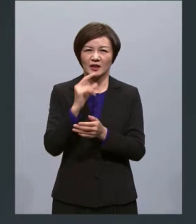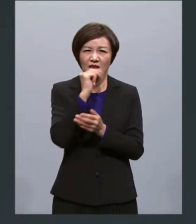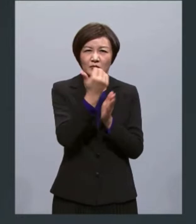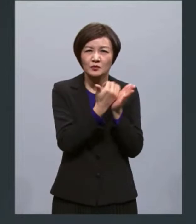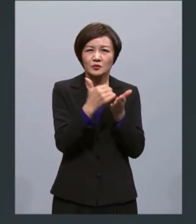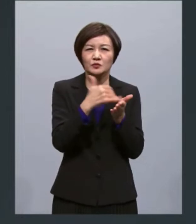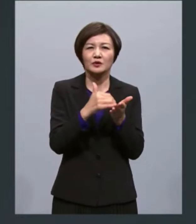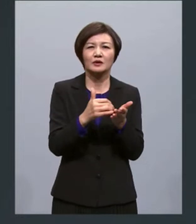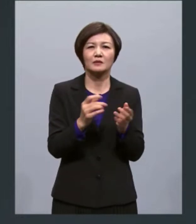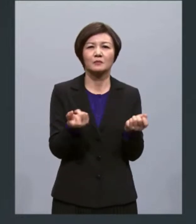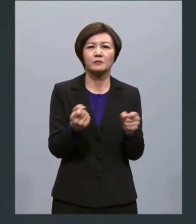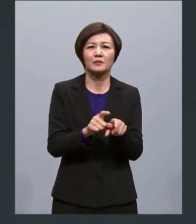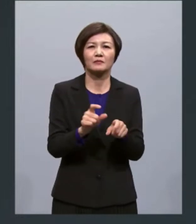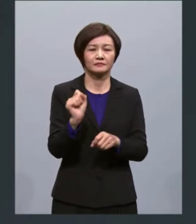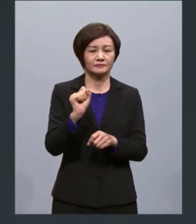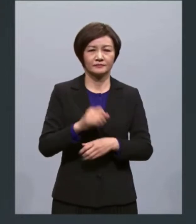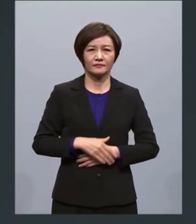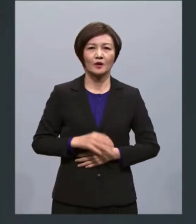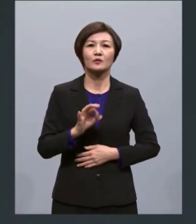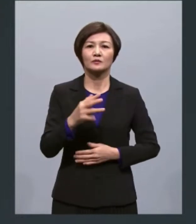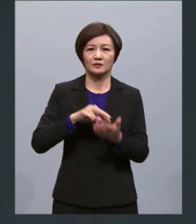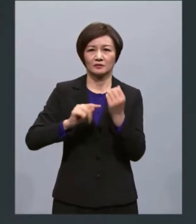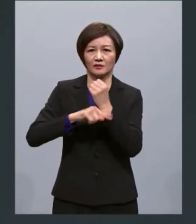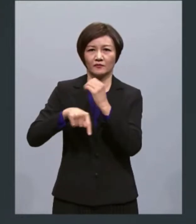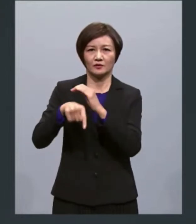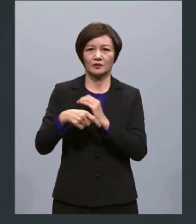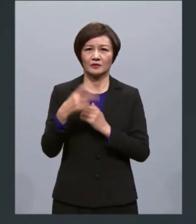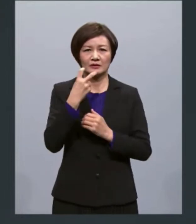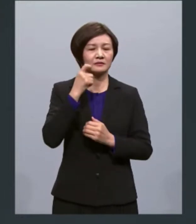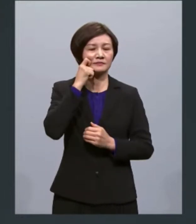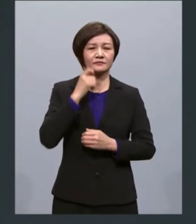预算来处理，这个也是逃避立法院的监督。